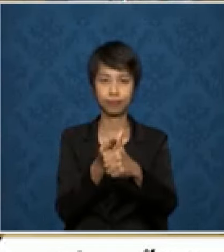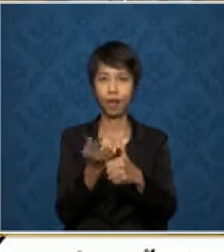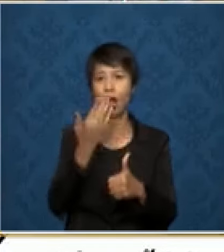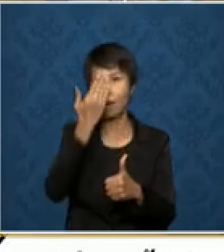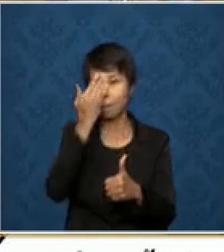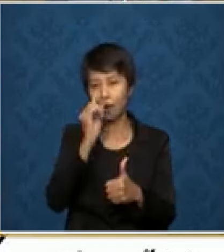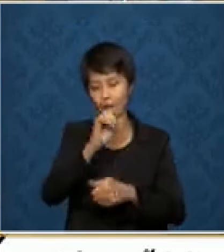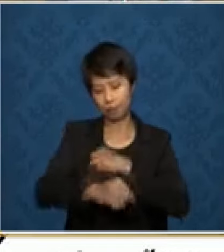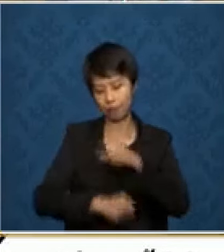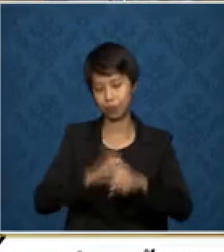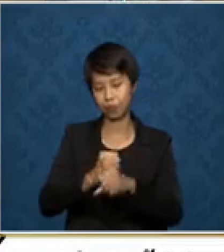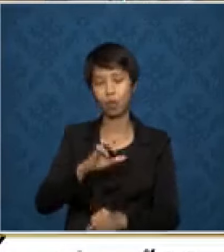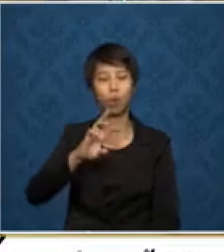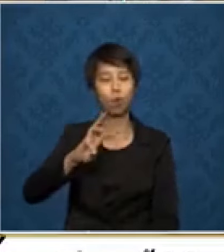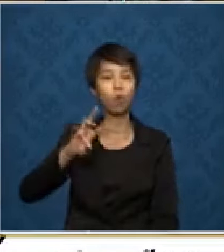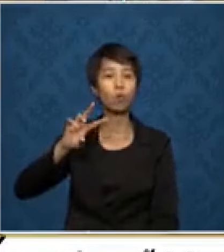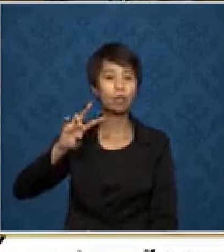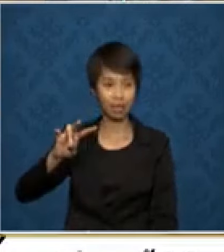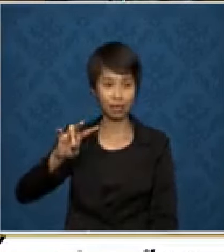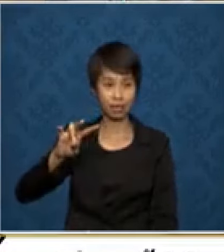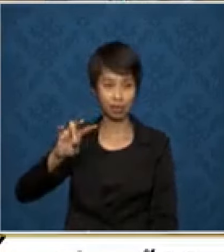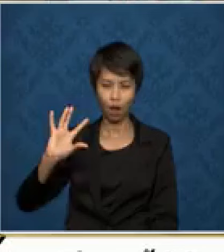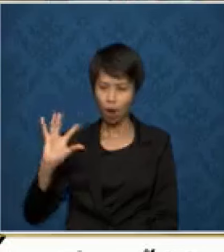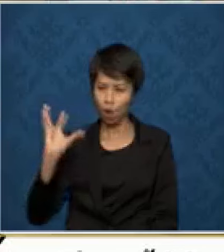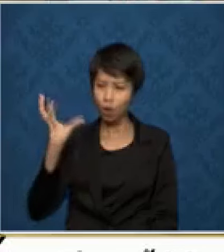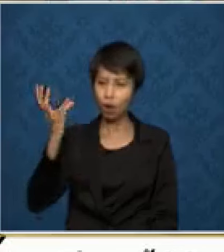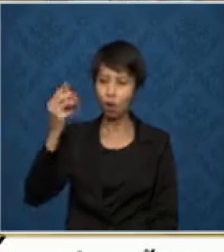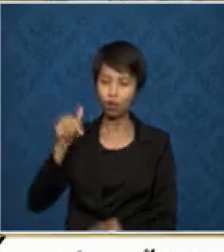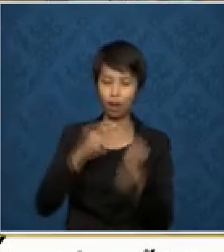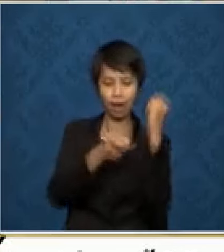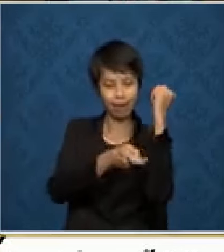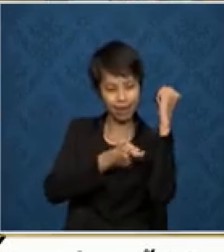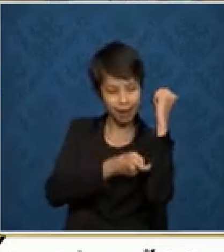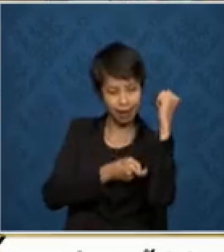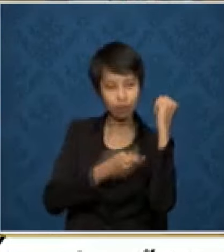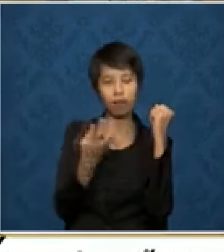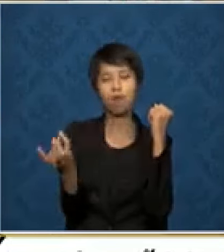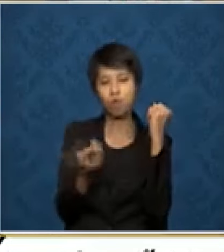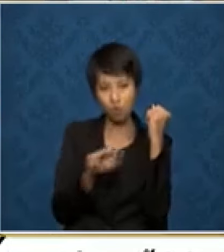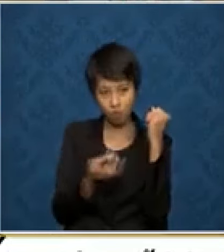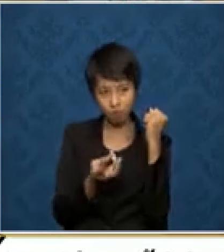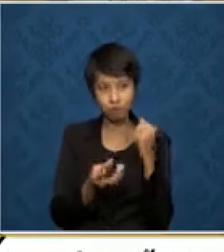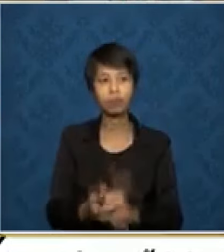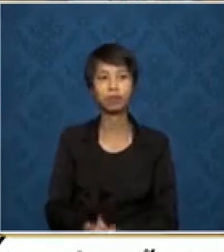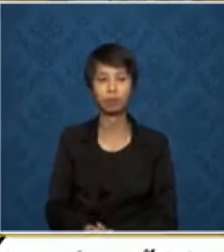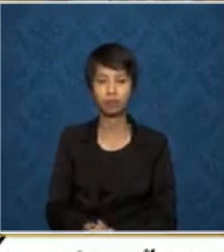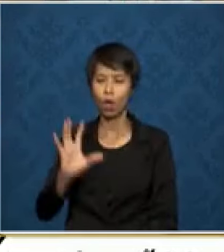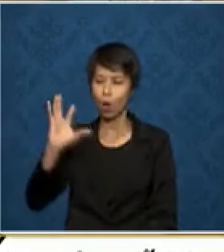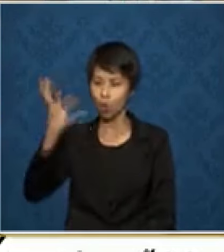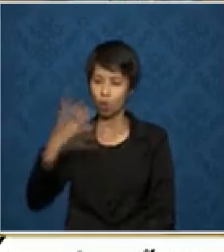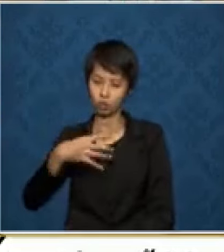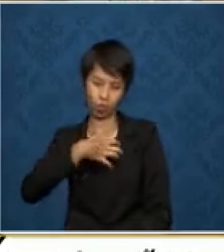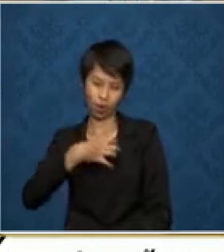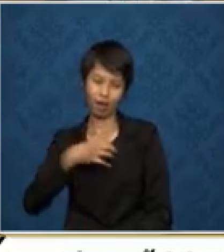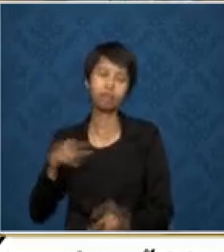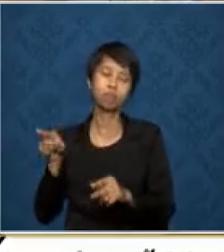67ผลผลิตโลกมันน้อยกว่าความต้องการใช้ยางรวมกันทั้งโลกหลักดีน